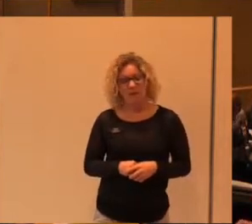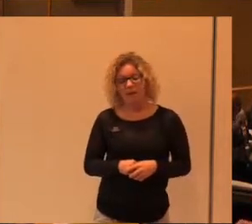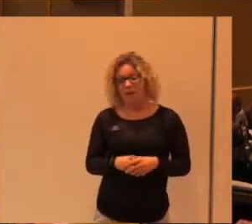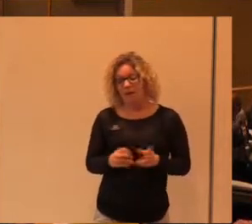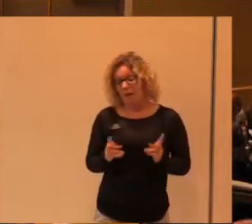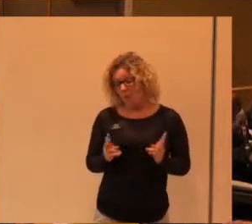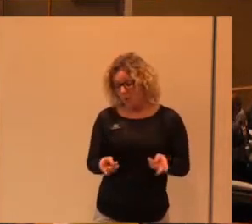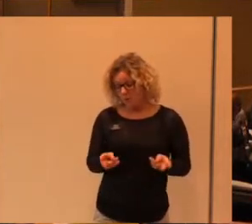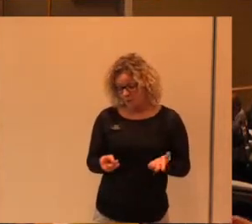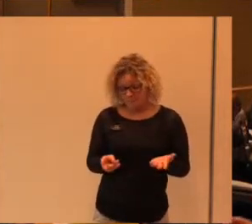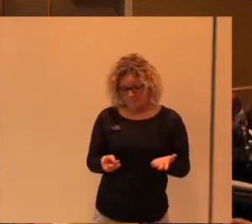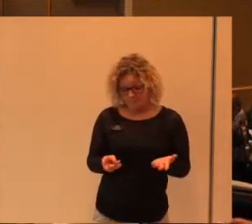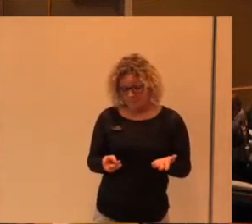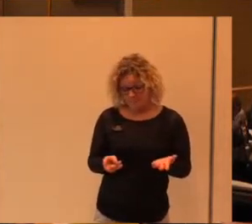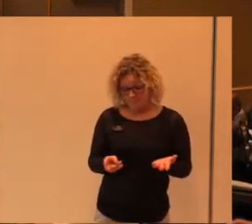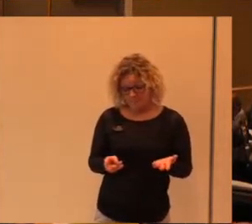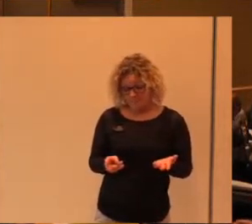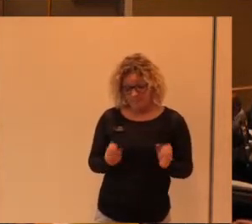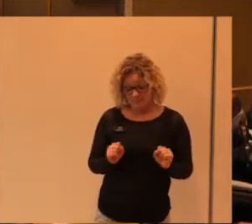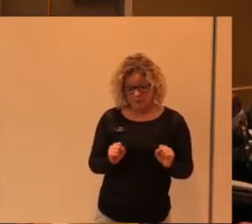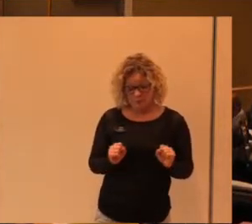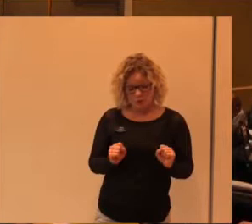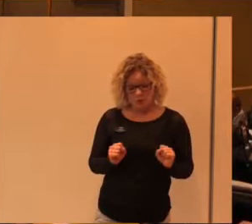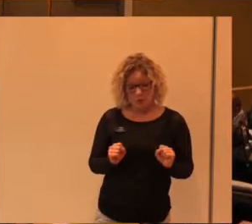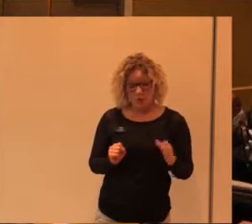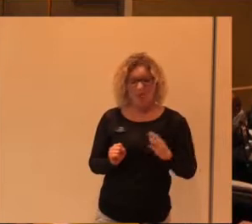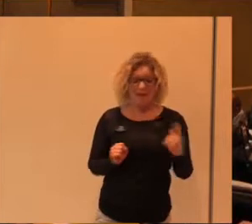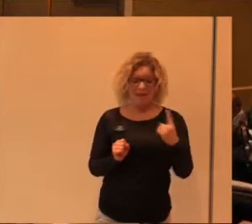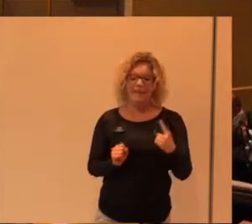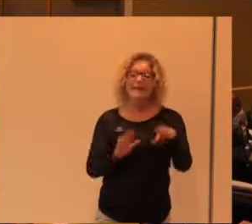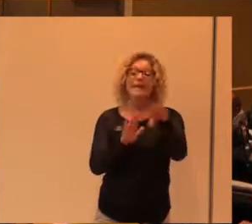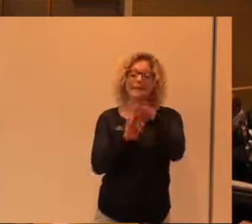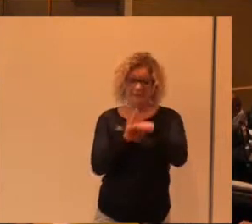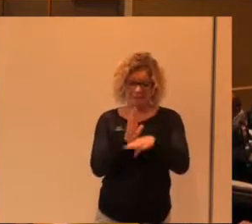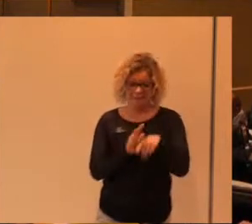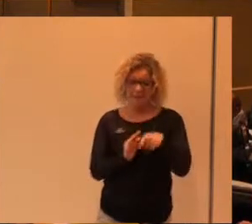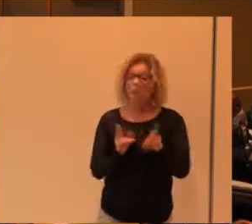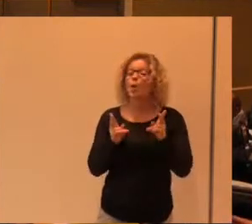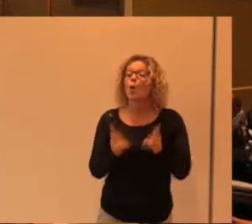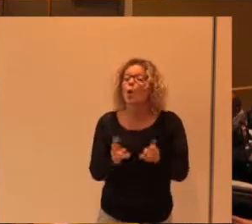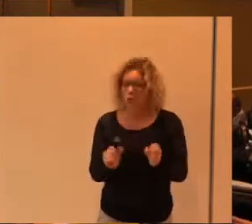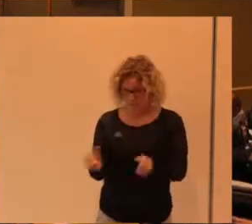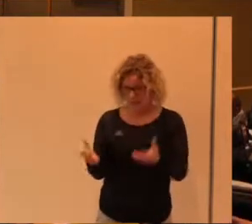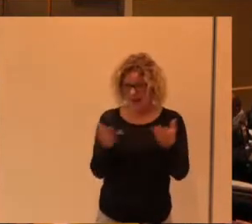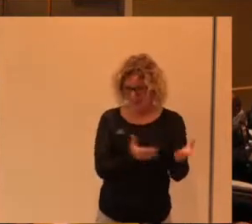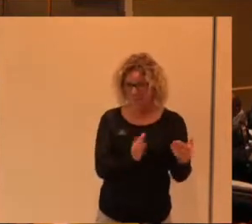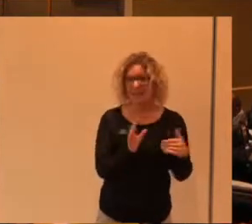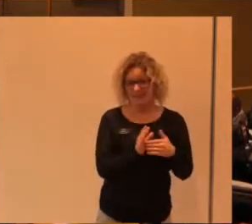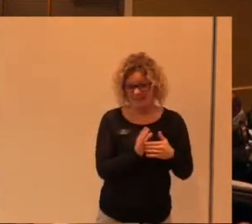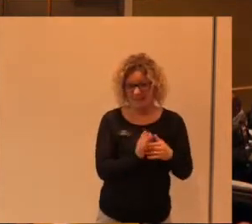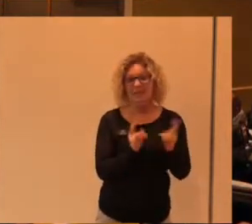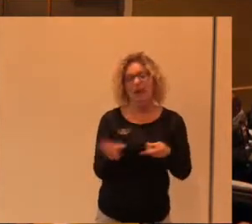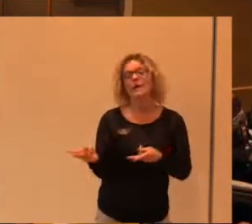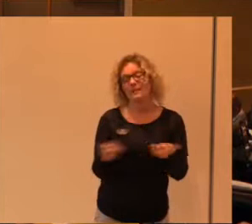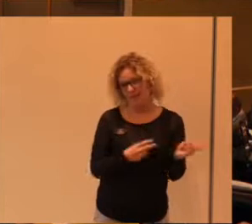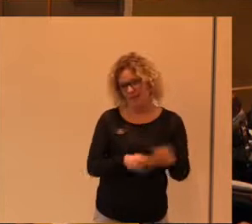att det kommer att komma ett EU-direktiv. Den kommer också hänvisa till den här